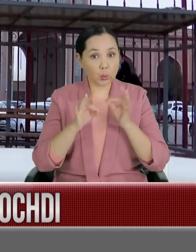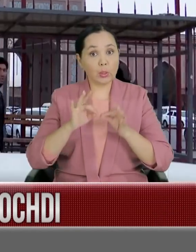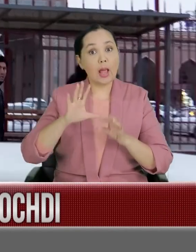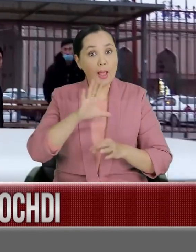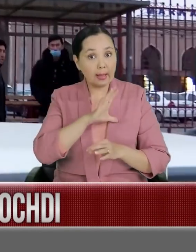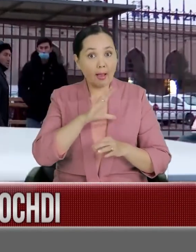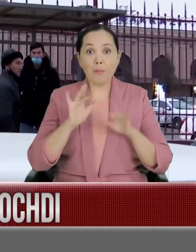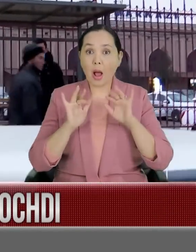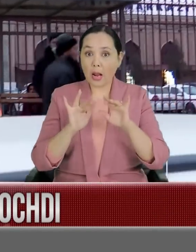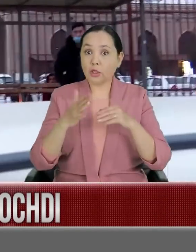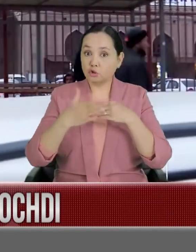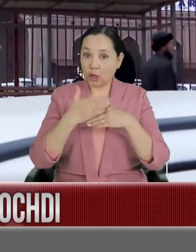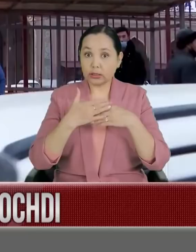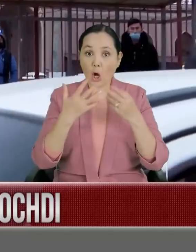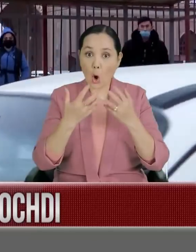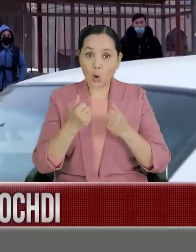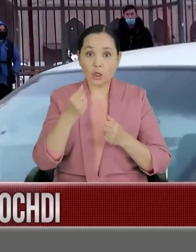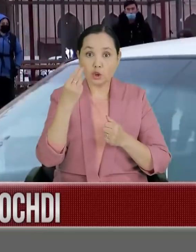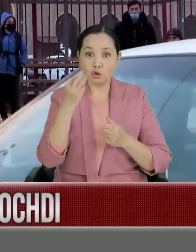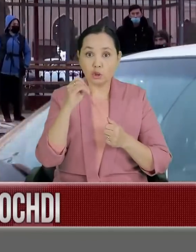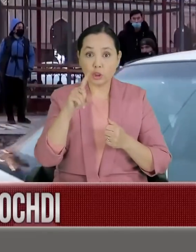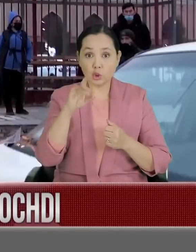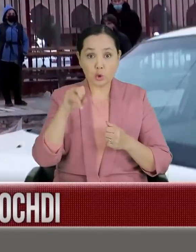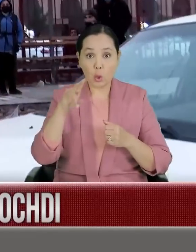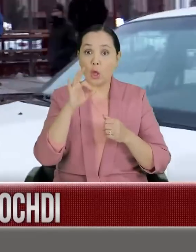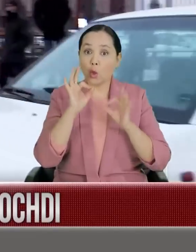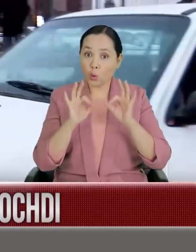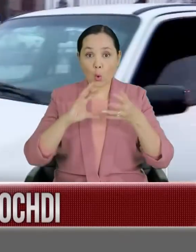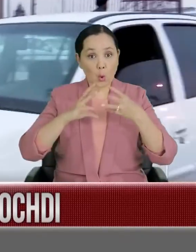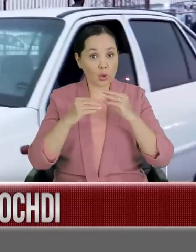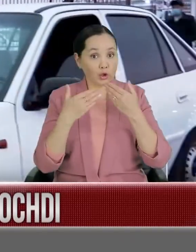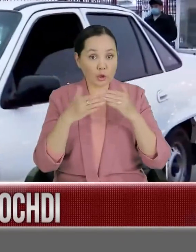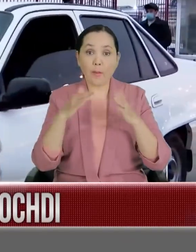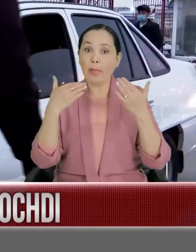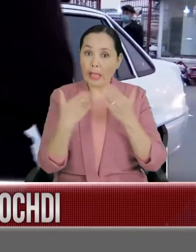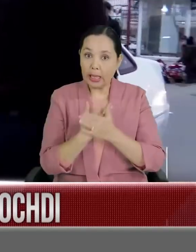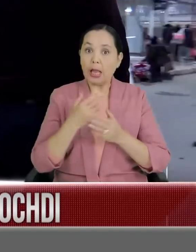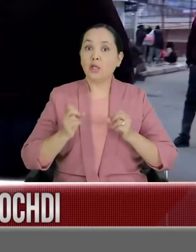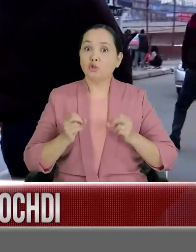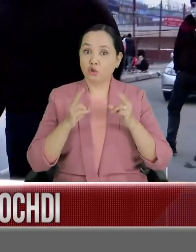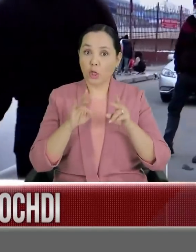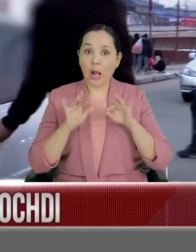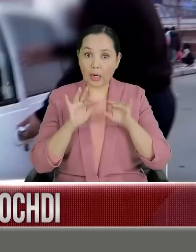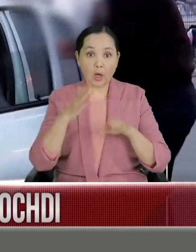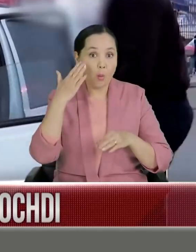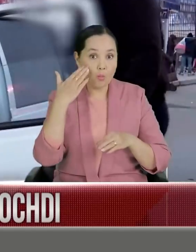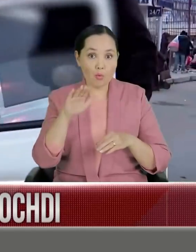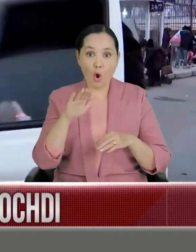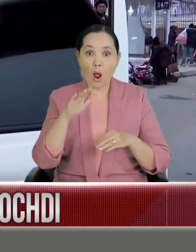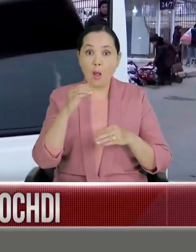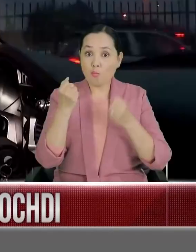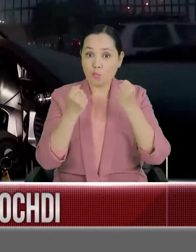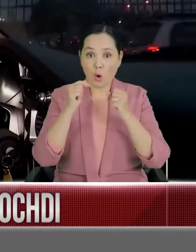sudlanib, qilmishiga yarasha jazo olgan Sherzod o'ziga to'g'ri xulosa chiqarmadi. Yana jinoyat ko'chasiga kirdi. Birovning mulkiga